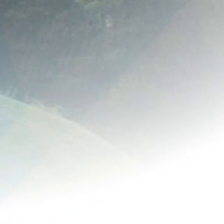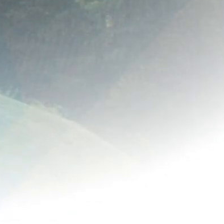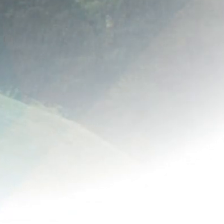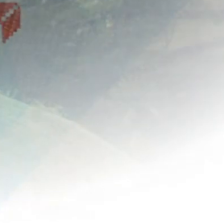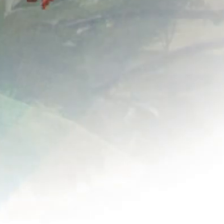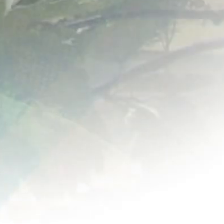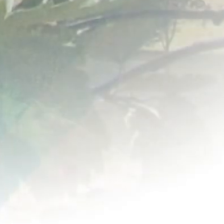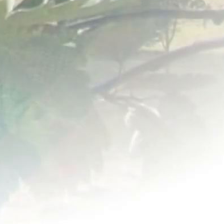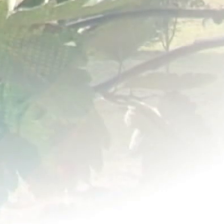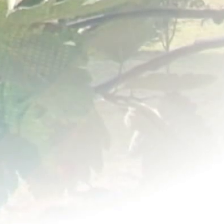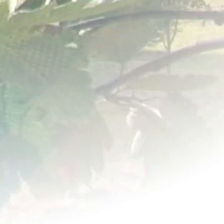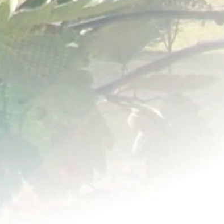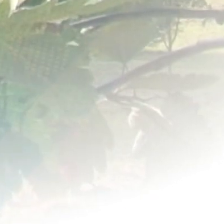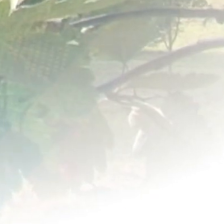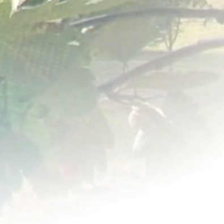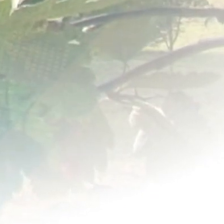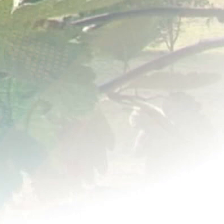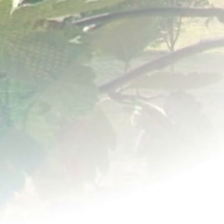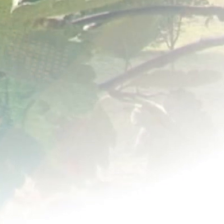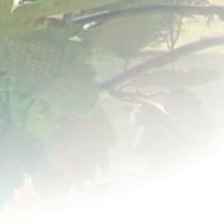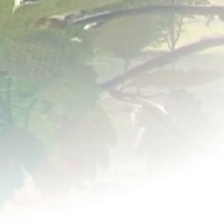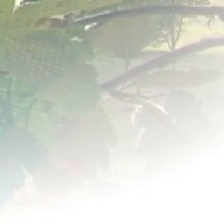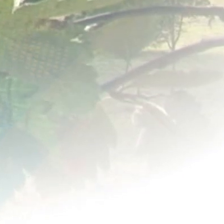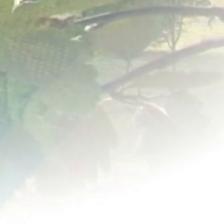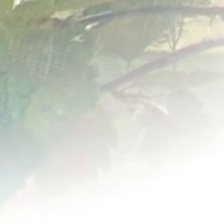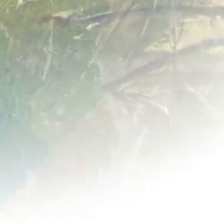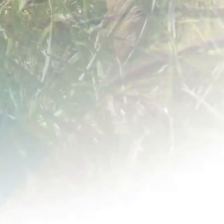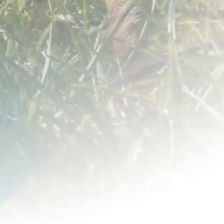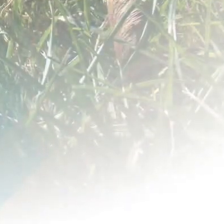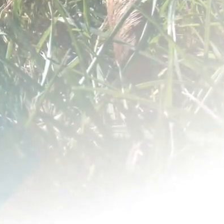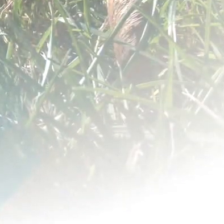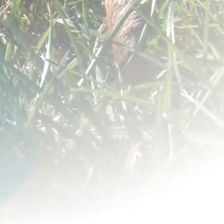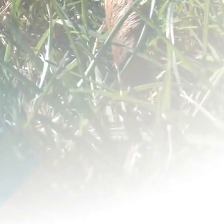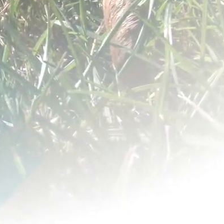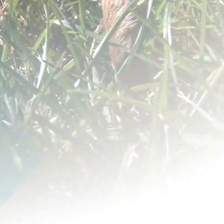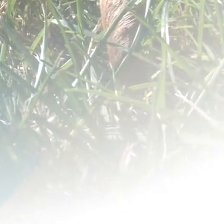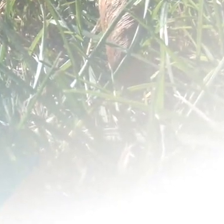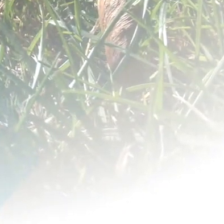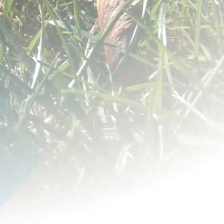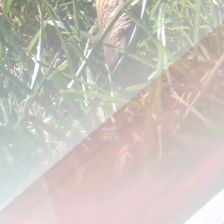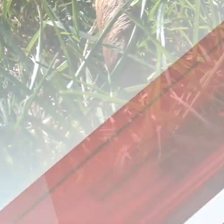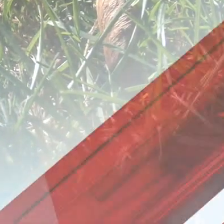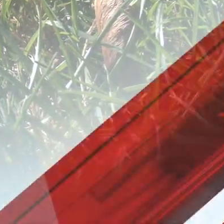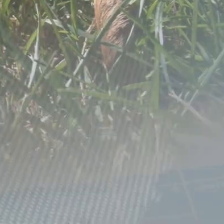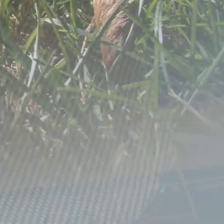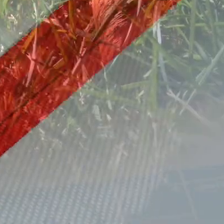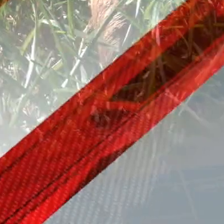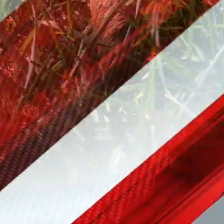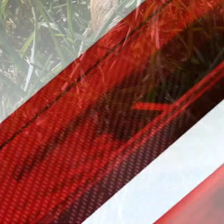сябровских и інших межасабовых адносин. Верагоднаць конфликтаў і конфронтацій вельми высокая.